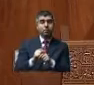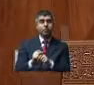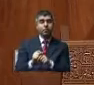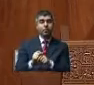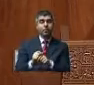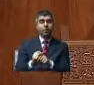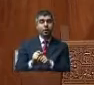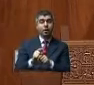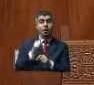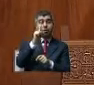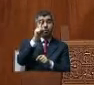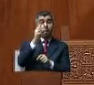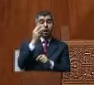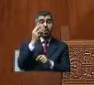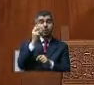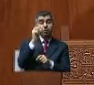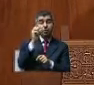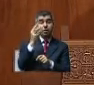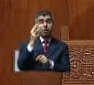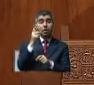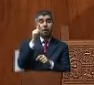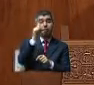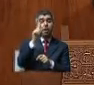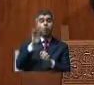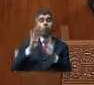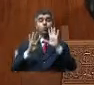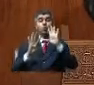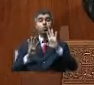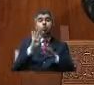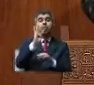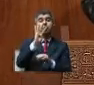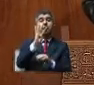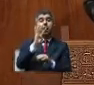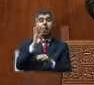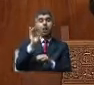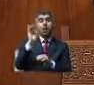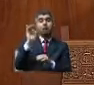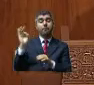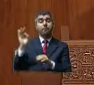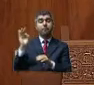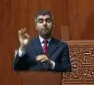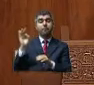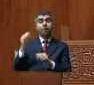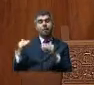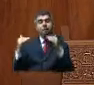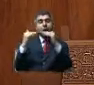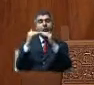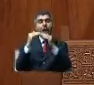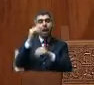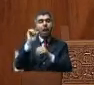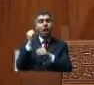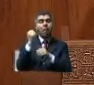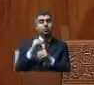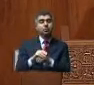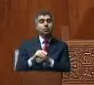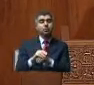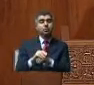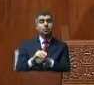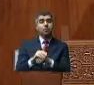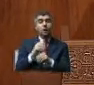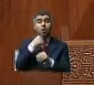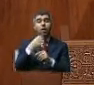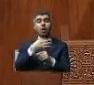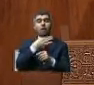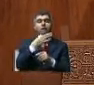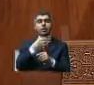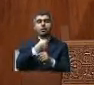من 103,871 إلى 149,737 خلال نفس الفترة. ووصل عدد المستفيدين من برنامج